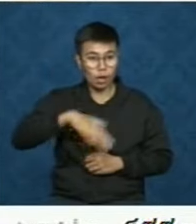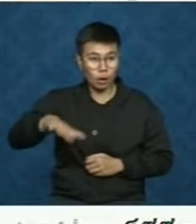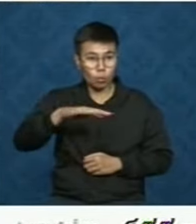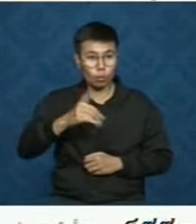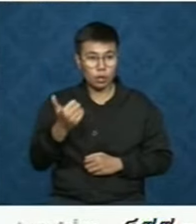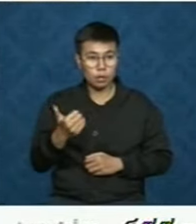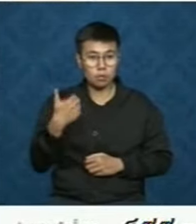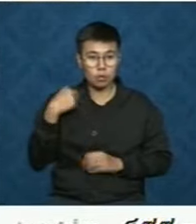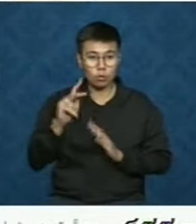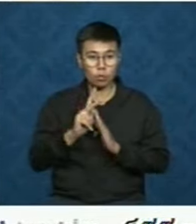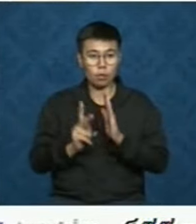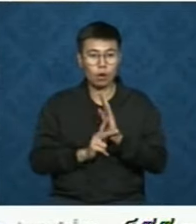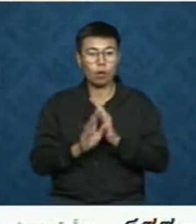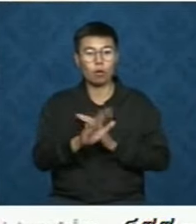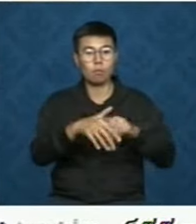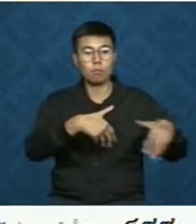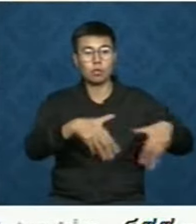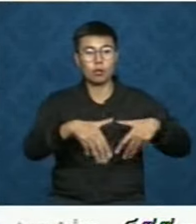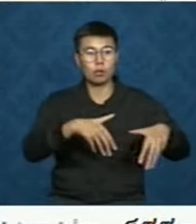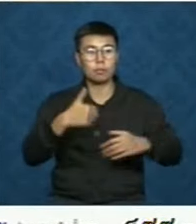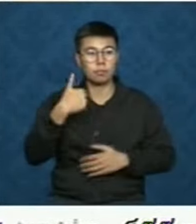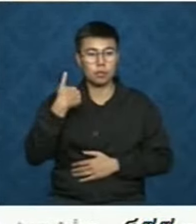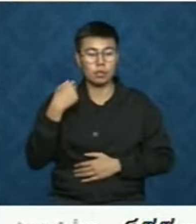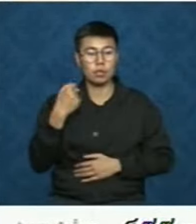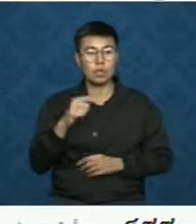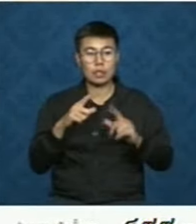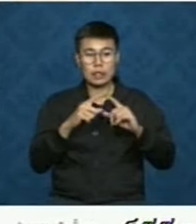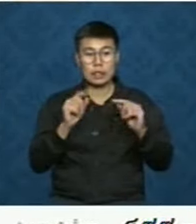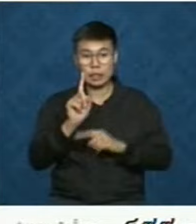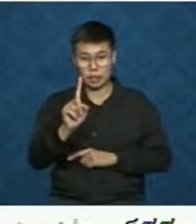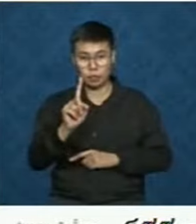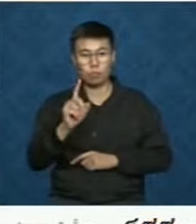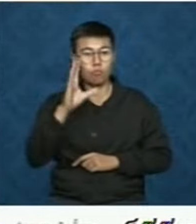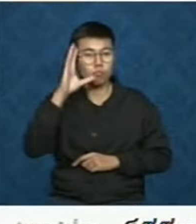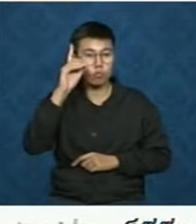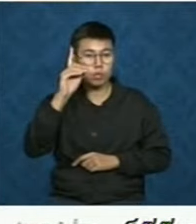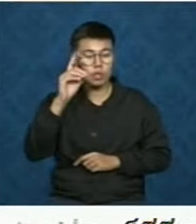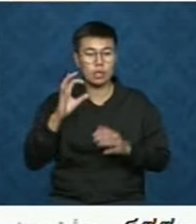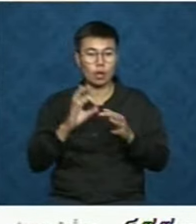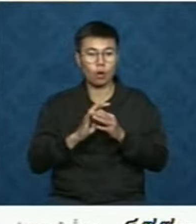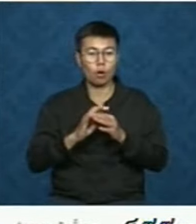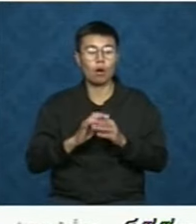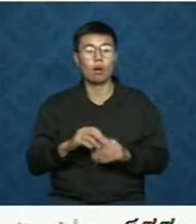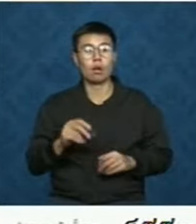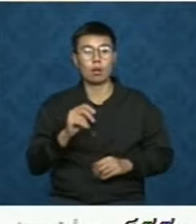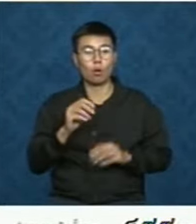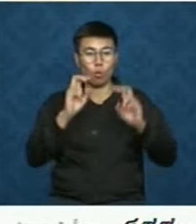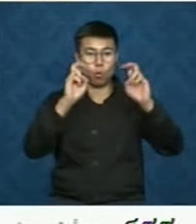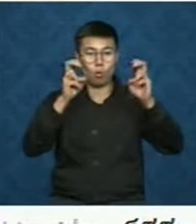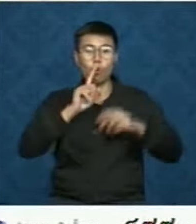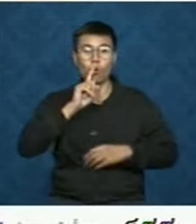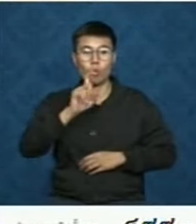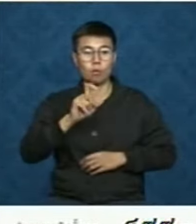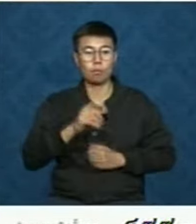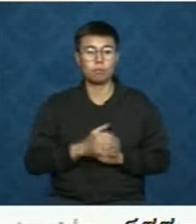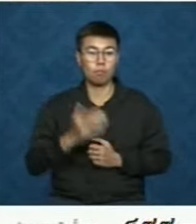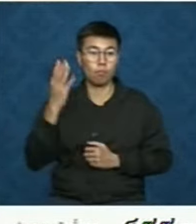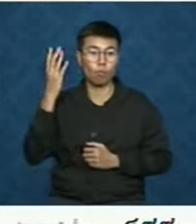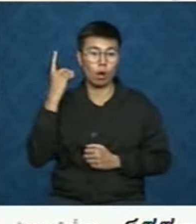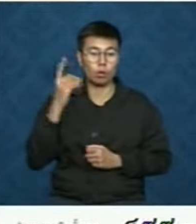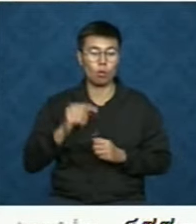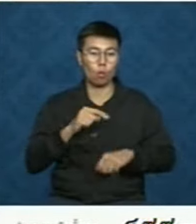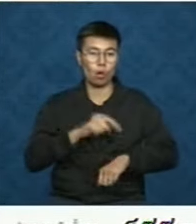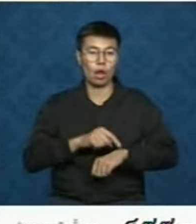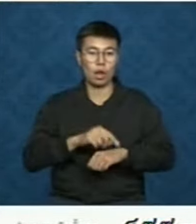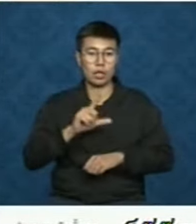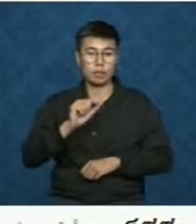วันนี้ก็จะมีกฎหมายของภาคประชาชนเข้ามาอย่างน้อยที่สุด 1เรื่องแล้วก็พรุ่งนี้ก็เป็นเรื่องกระทู้ถามแต่ว่าเมื่อคืนครับท่านประธานครับประมาณสัก21:00น